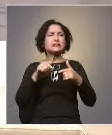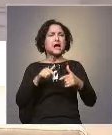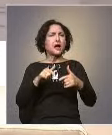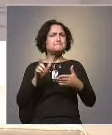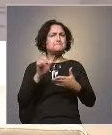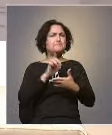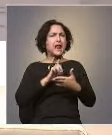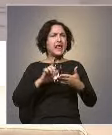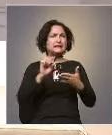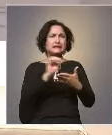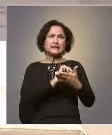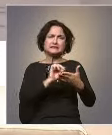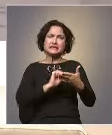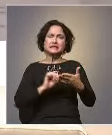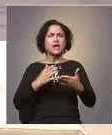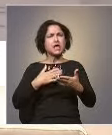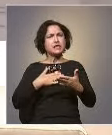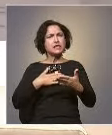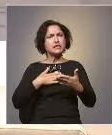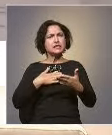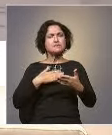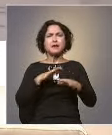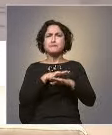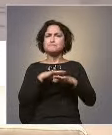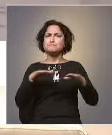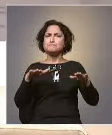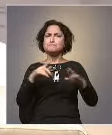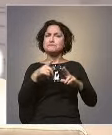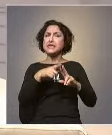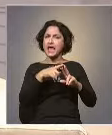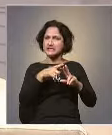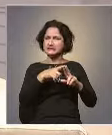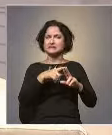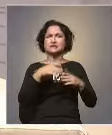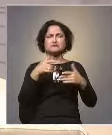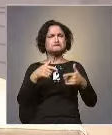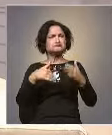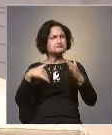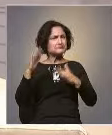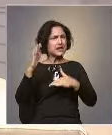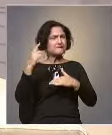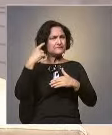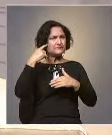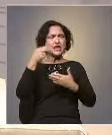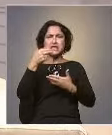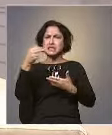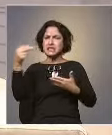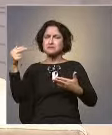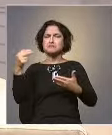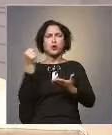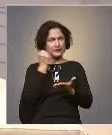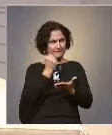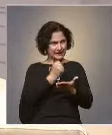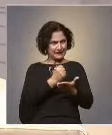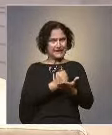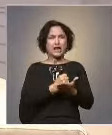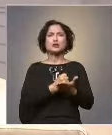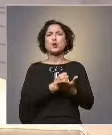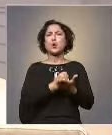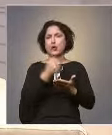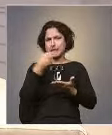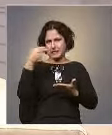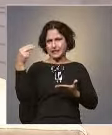белетристиката, тя има и пиеси, както знаем, е едно от много важните имена. Мисля, утвърдено име. Утвърдено име, чието текстове са